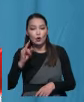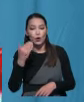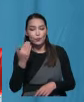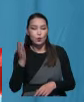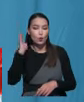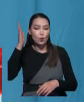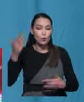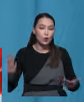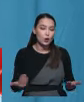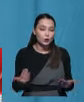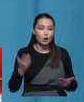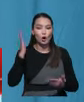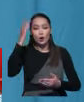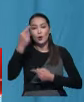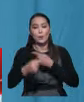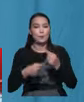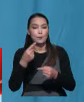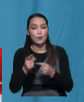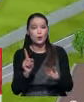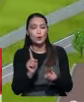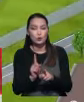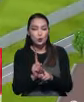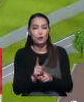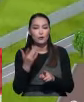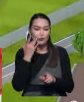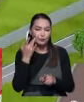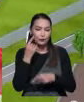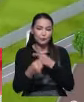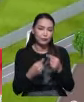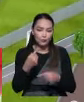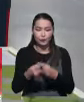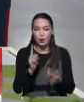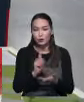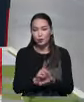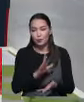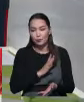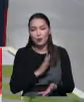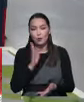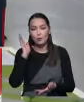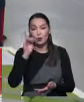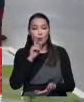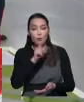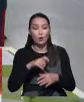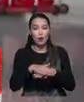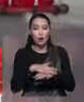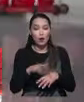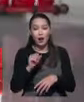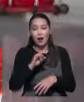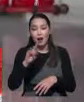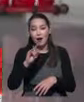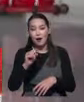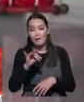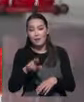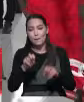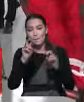өмірі ұрпаққа әрдайым үлгі болу керек. Сонымен қатар Қасым Жомарт Тоқаев авиа базадағы бірқатар инфрақұрылымдық нысандар алып